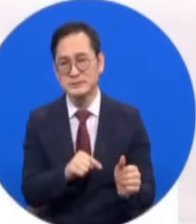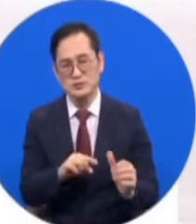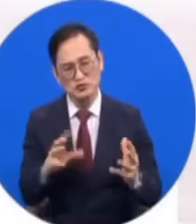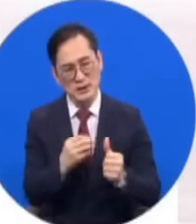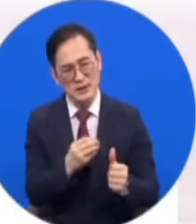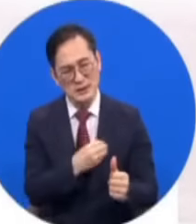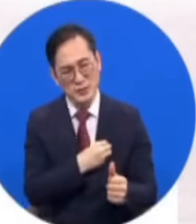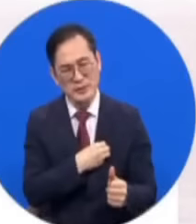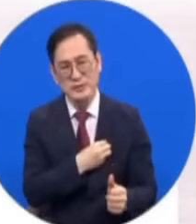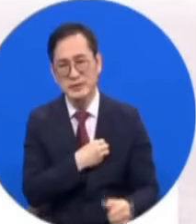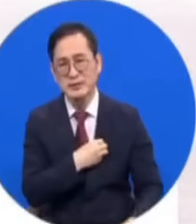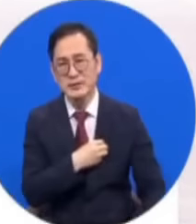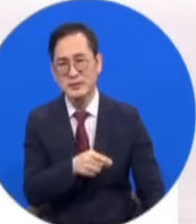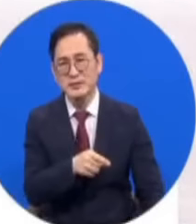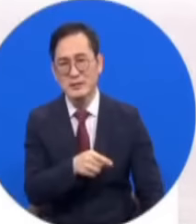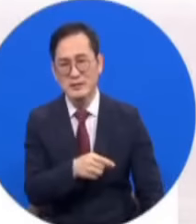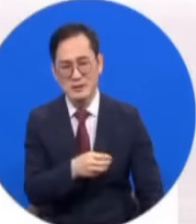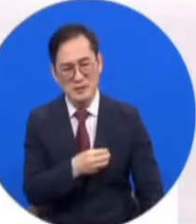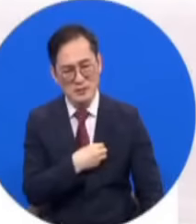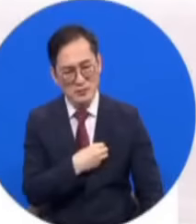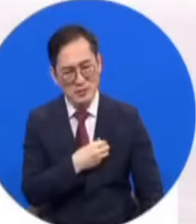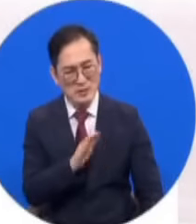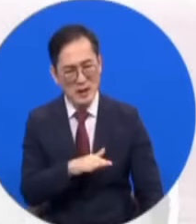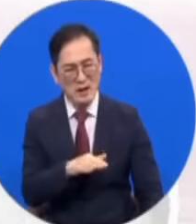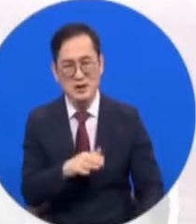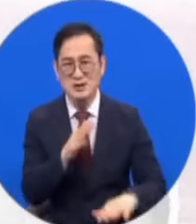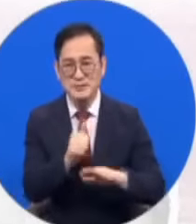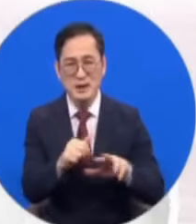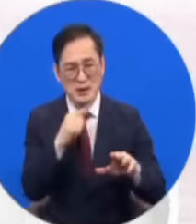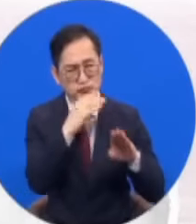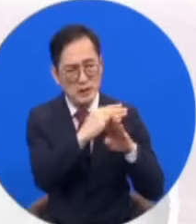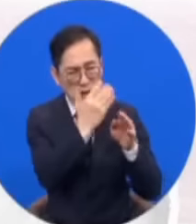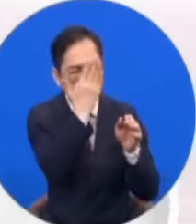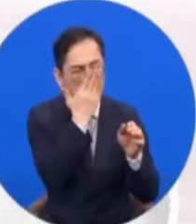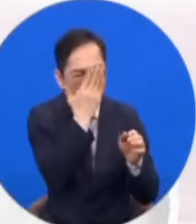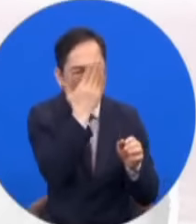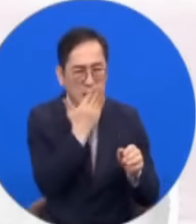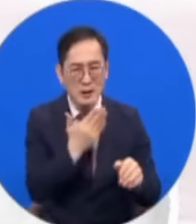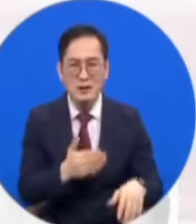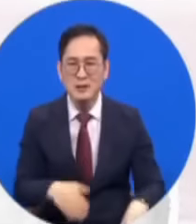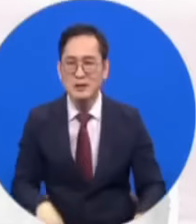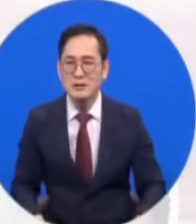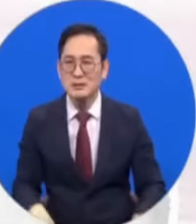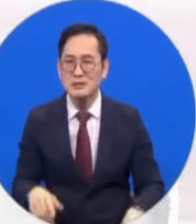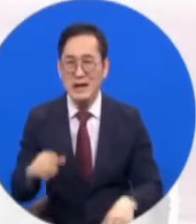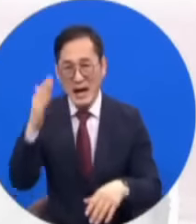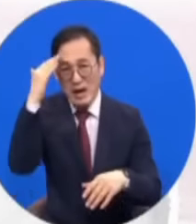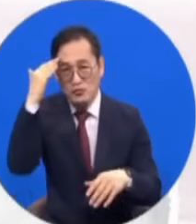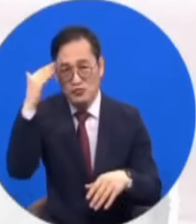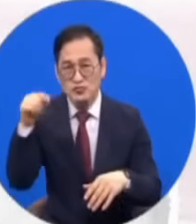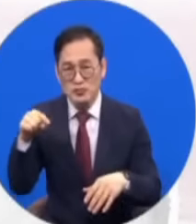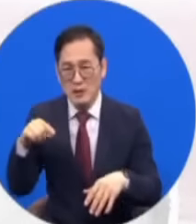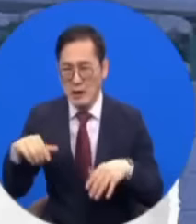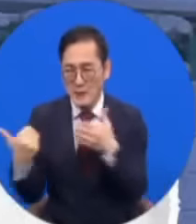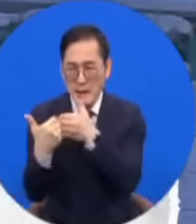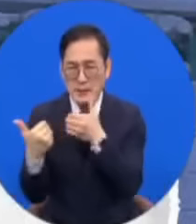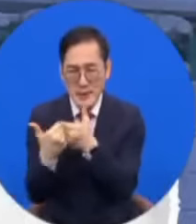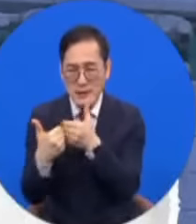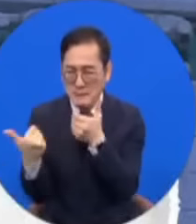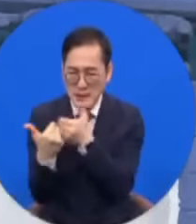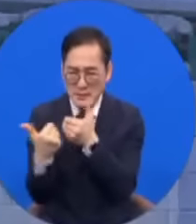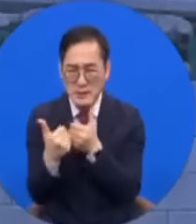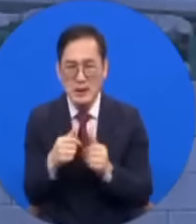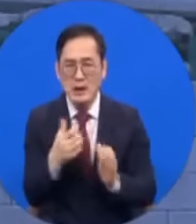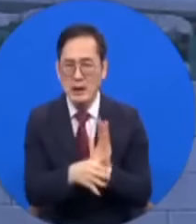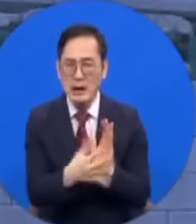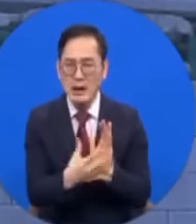그냥 자기 어떤 정치적 사상 고백을 하는 거 아닌가 그런 생각조차도 듭니다. 예. 그러자 윤미향